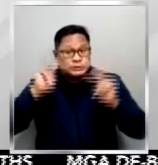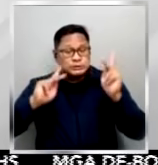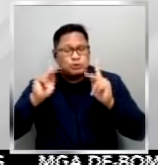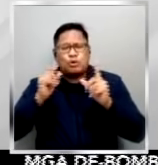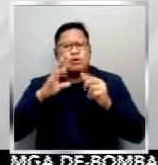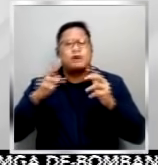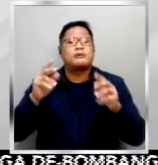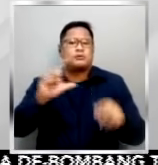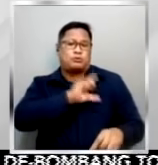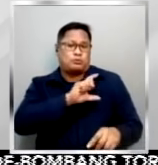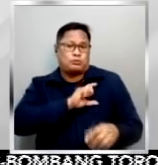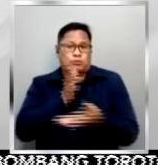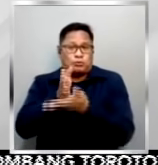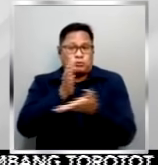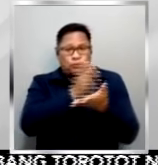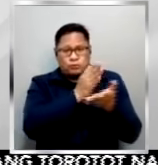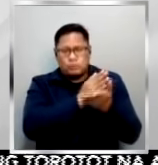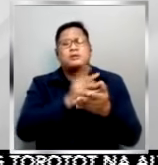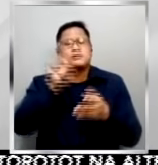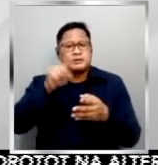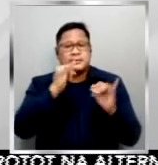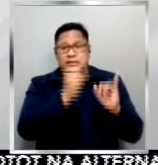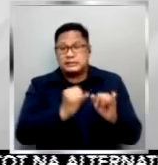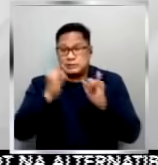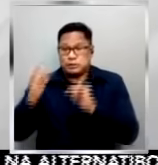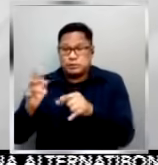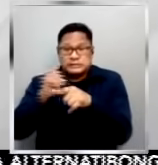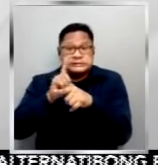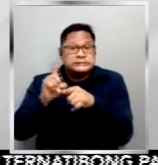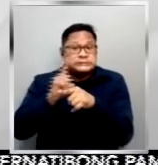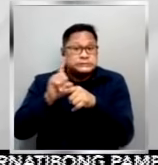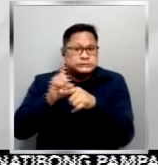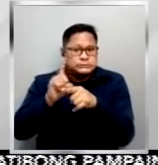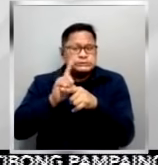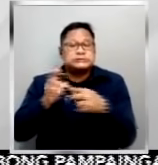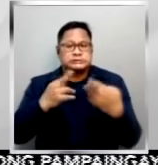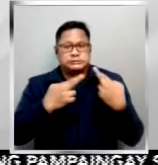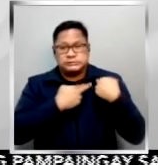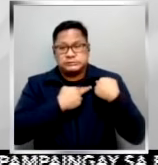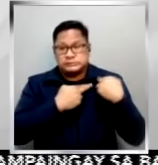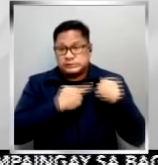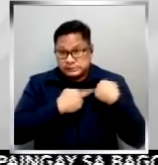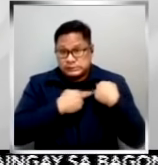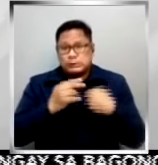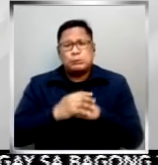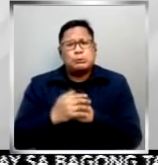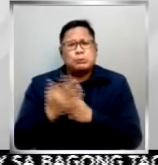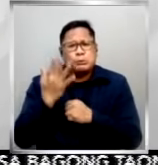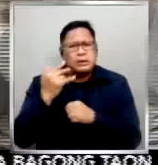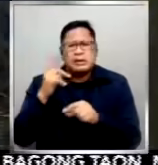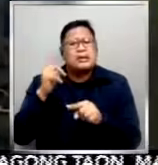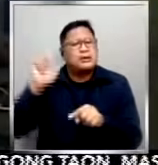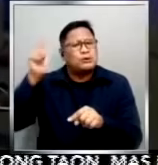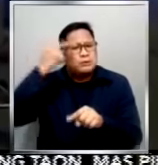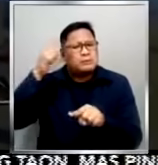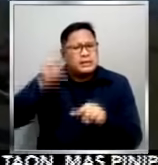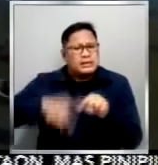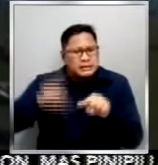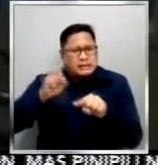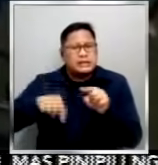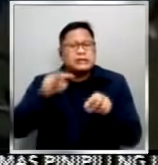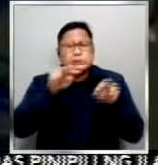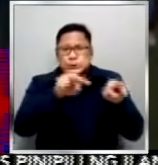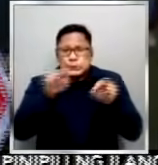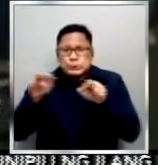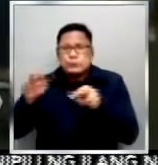individual self-discipline and self-responsibility kasi hindi naman mababantayan ng gobyerno lahat ng tao at 24 hours. Nauna nang